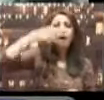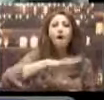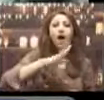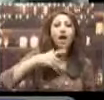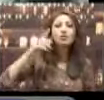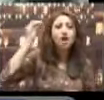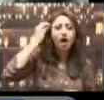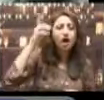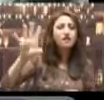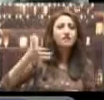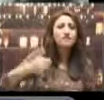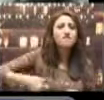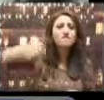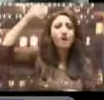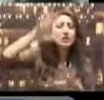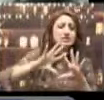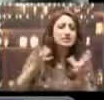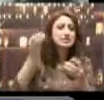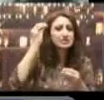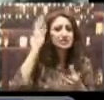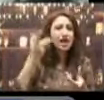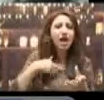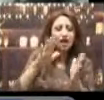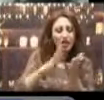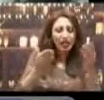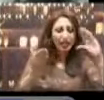هو يعمل